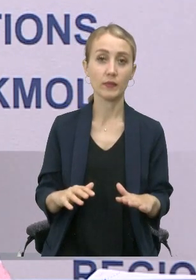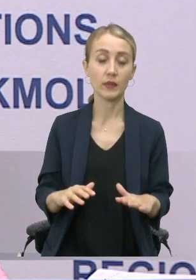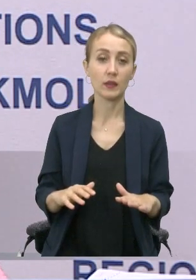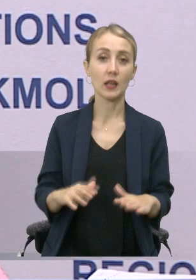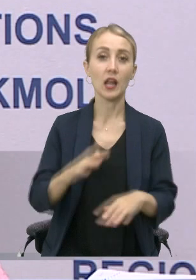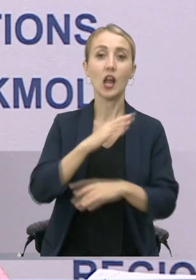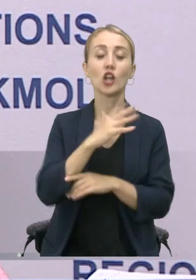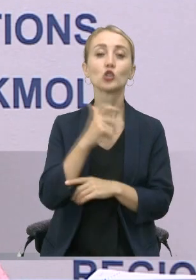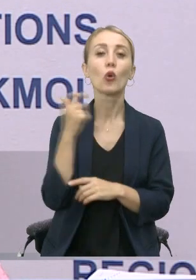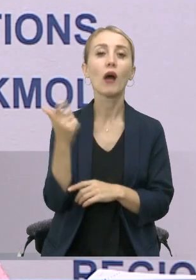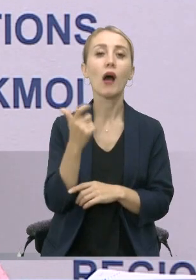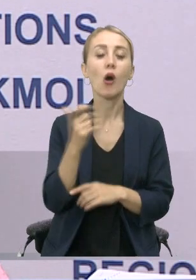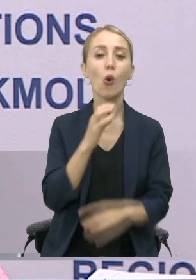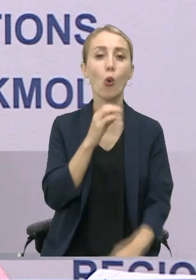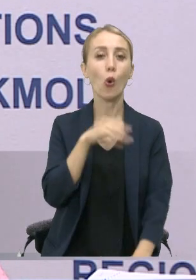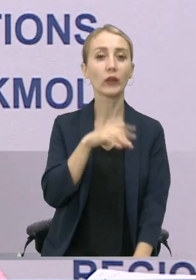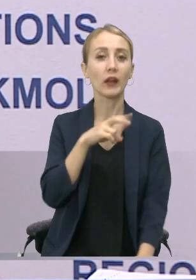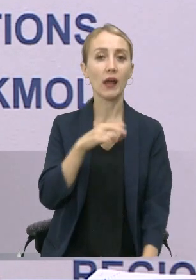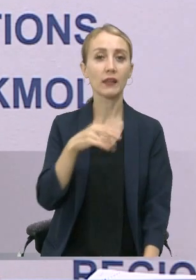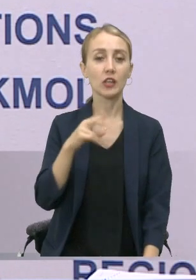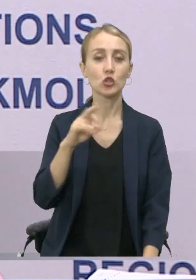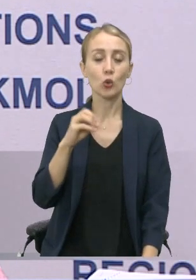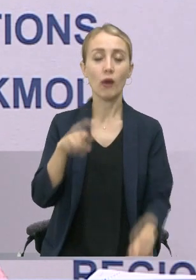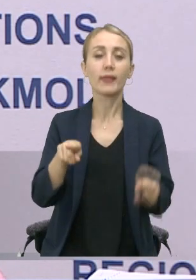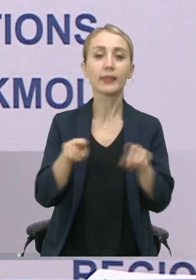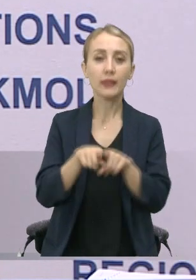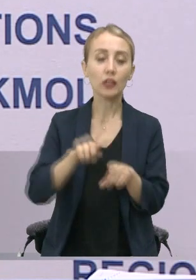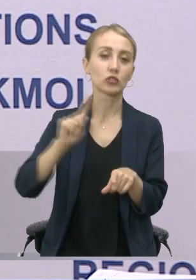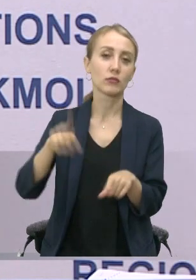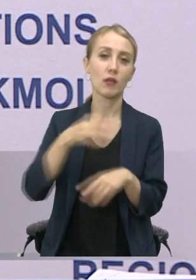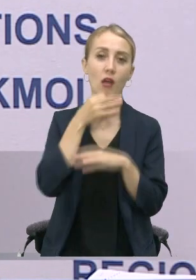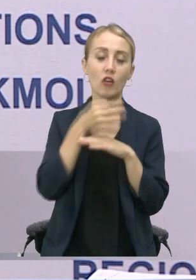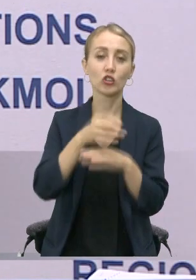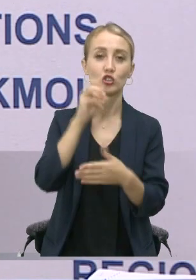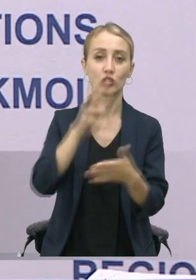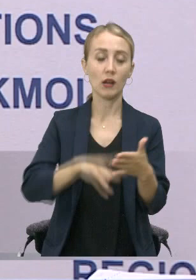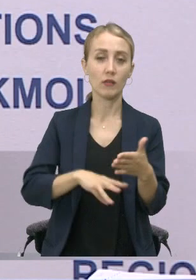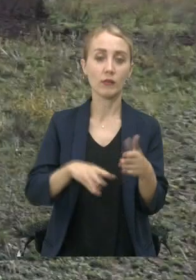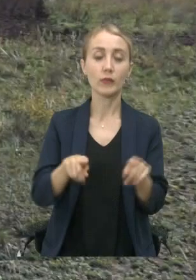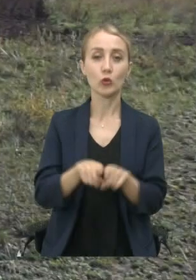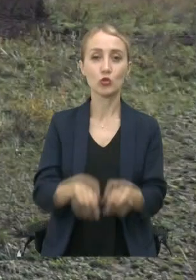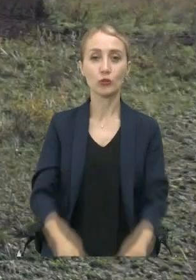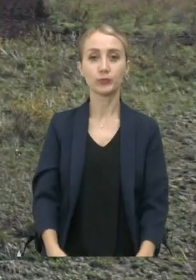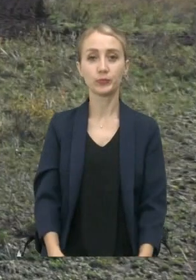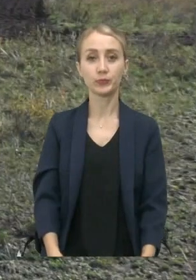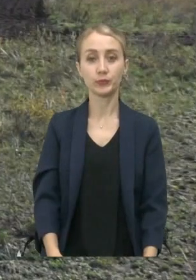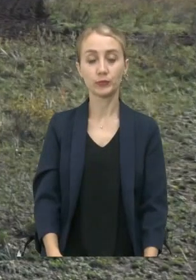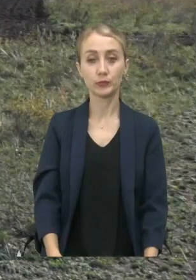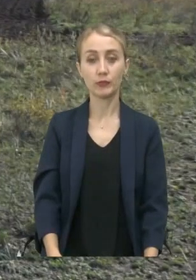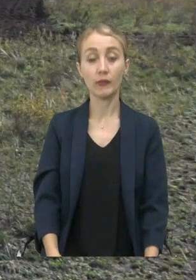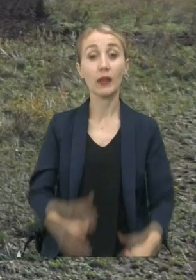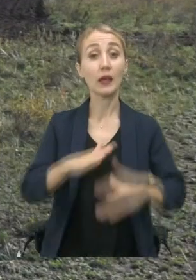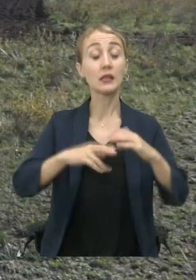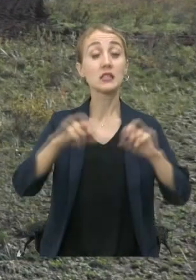лесного хозяйства отрадинское за данное нарушение также будет привлечён к административной ответственности в виде штрафа должностной лицо специалисты